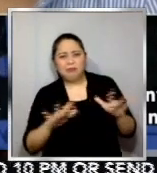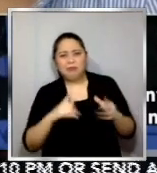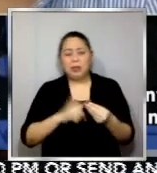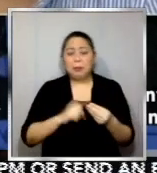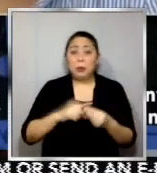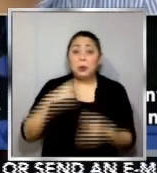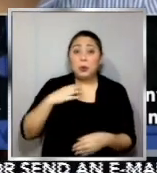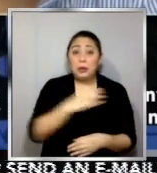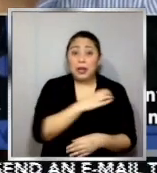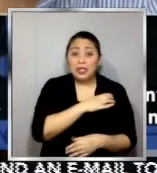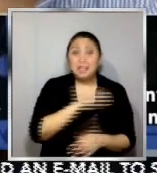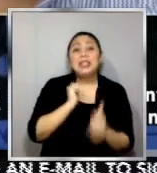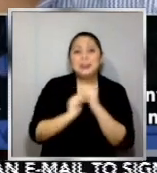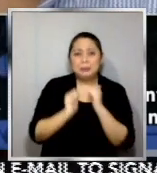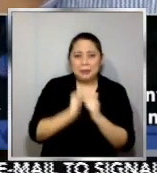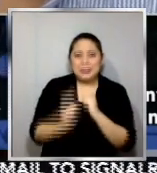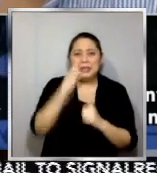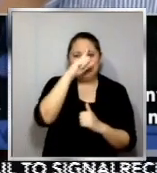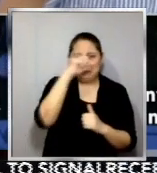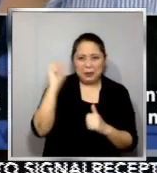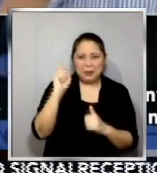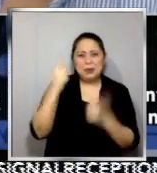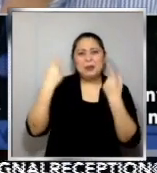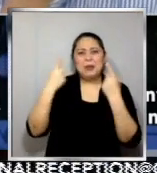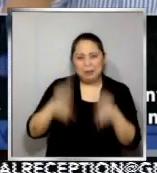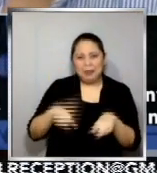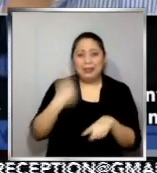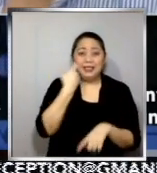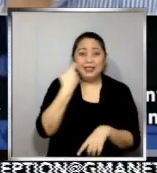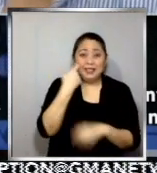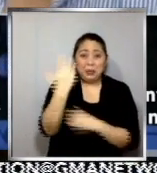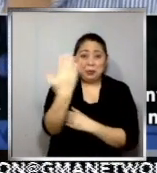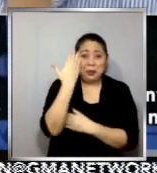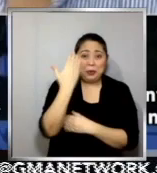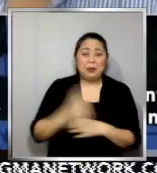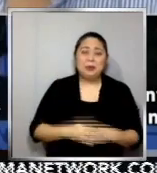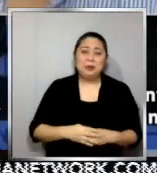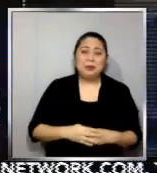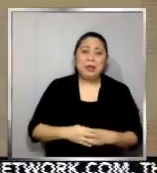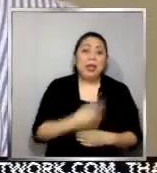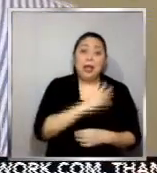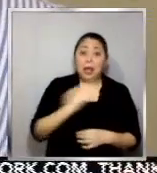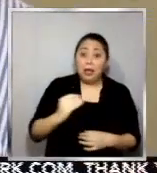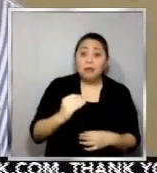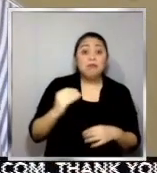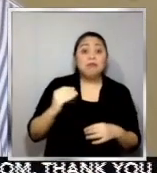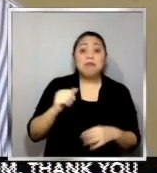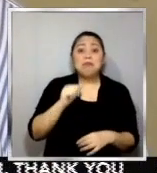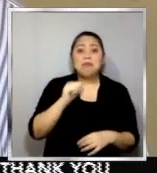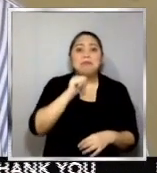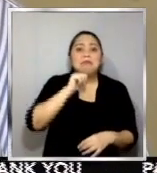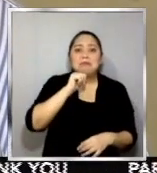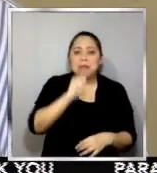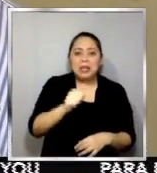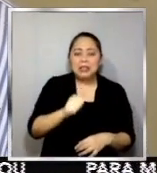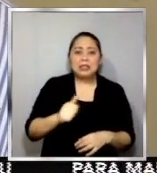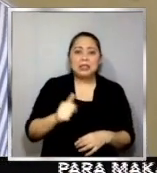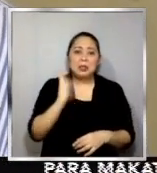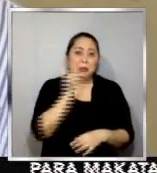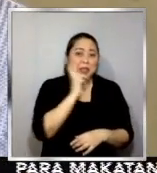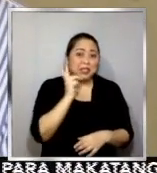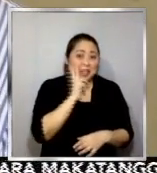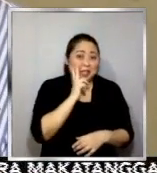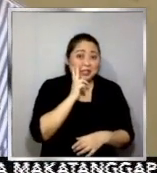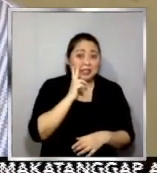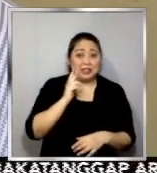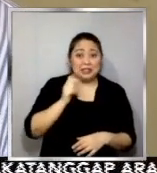his imprimatur? Ang malinaw pong sinabi ni Presidente, dala na siya. Ayon kay Presidential Spokesperson Harry Roque,